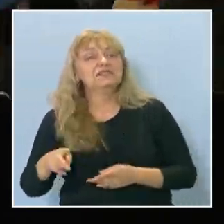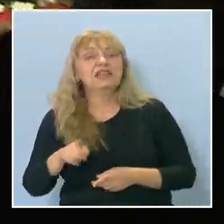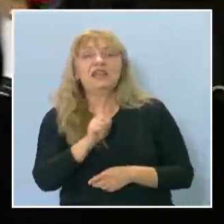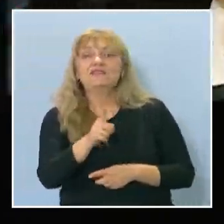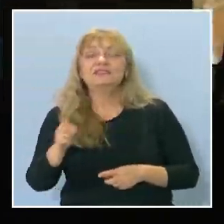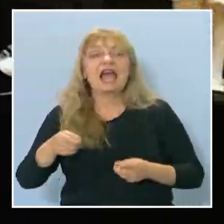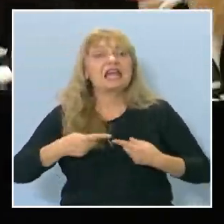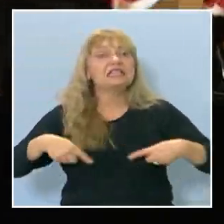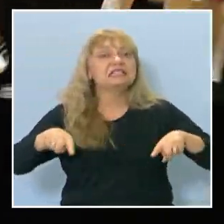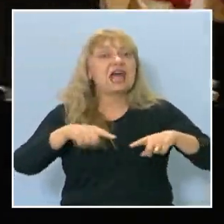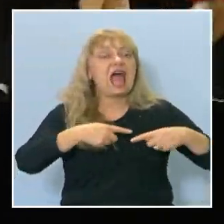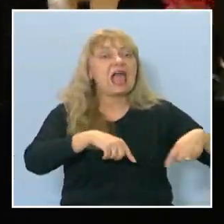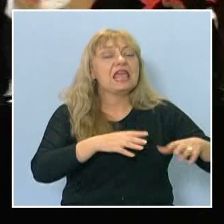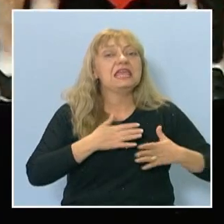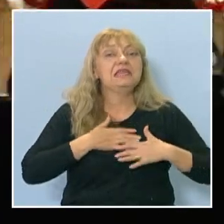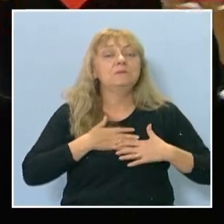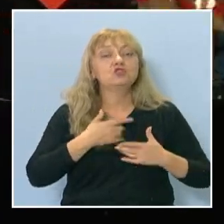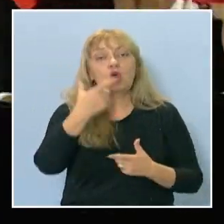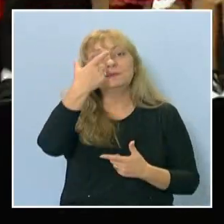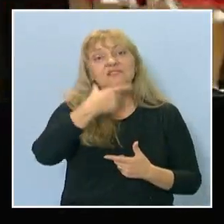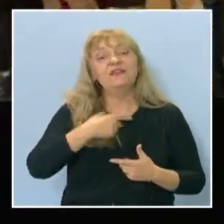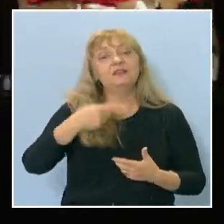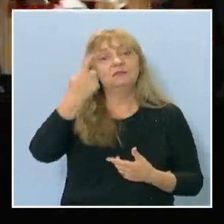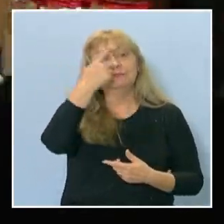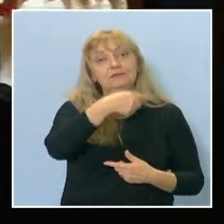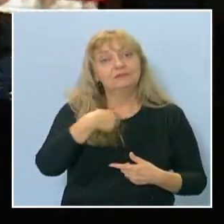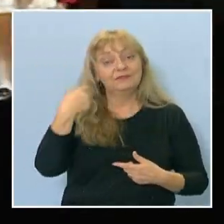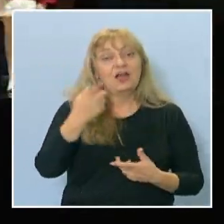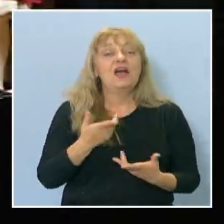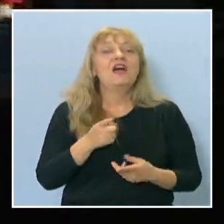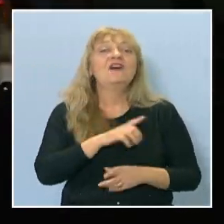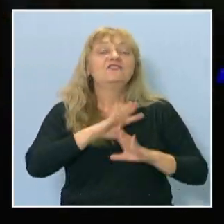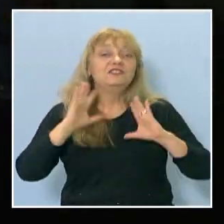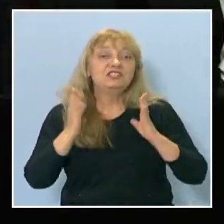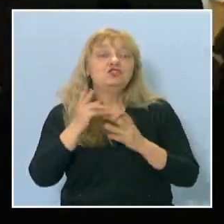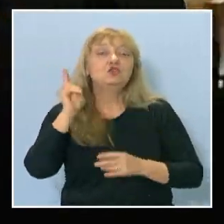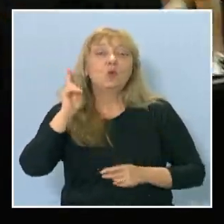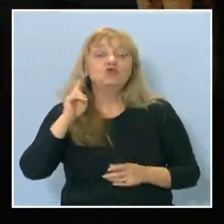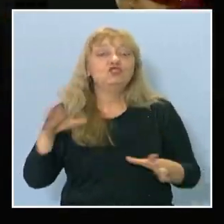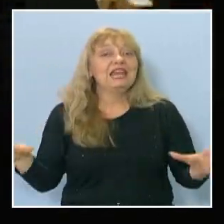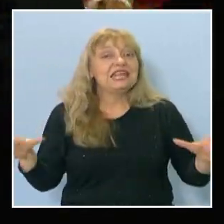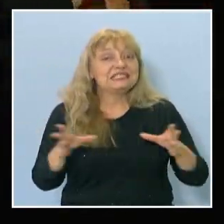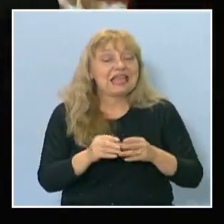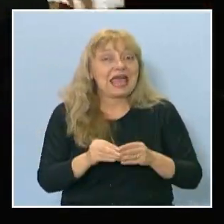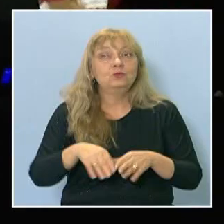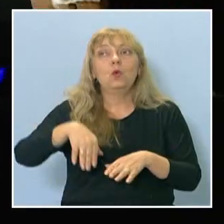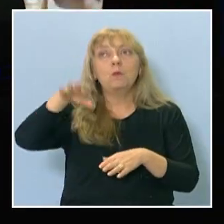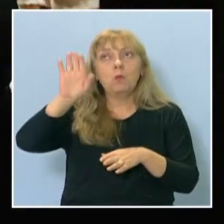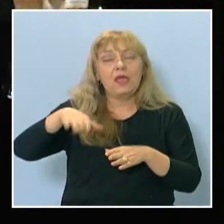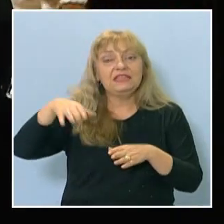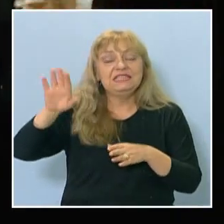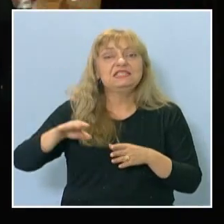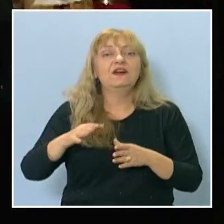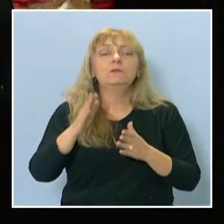собствен облик със съответното послание. Всички учители заедно боядисахме